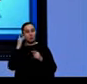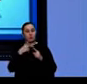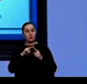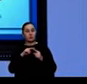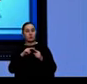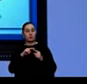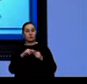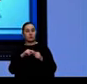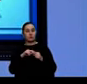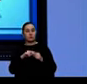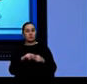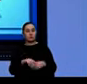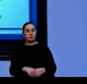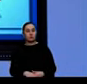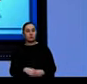бойыны, мана